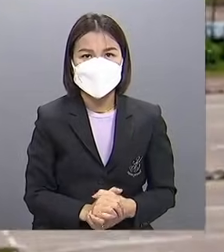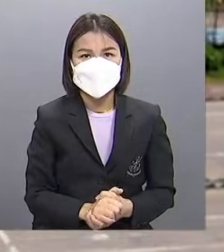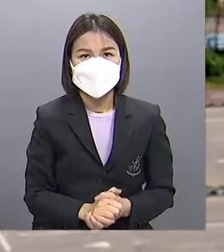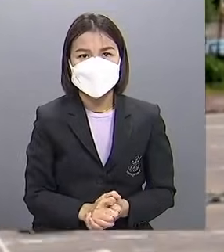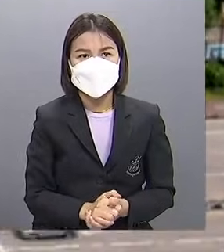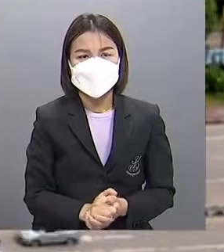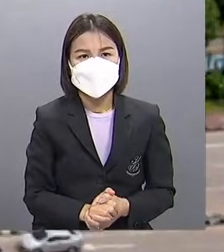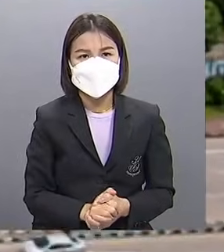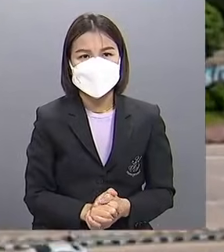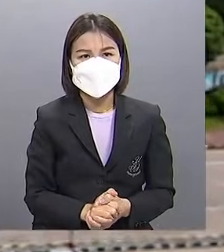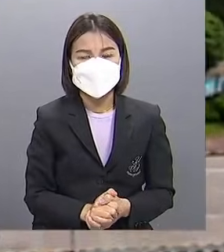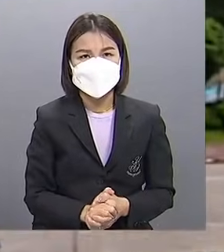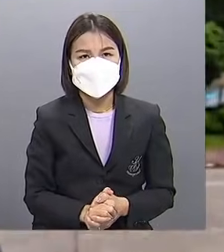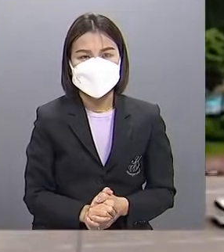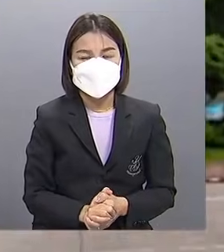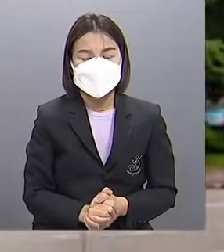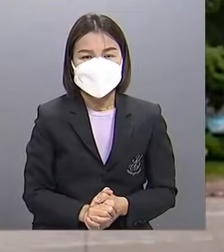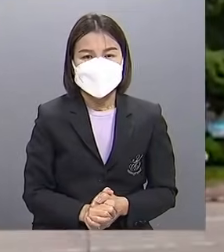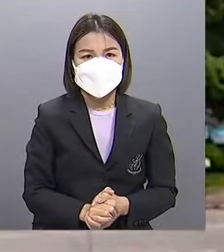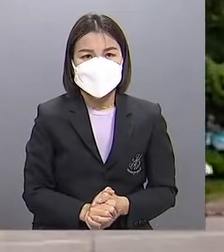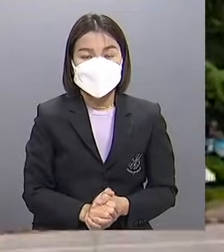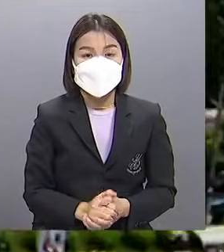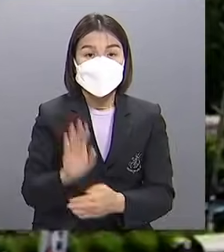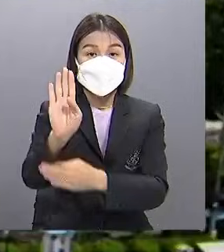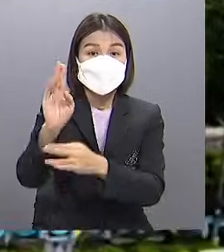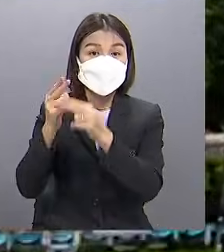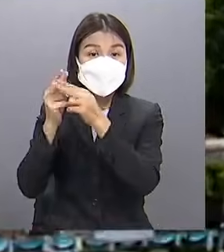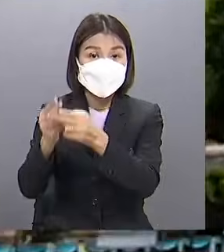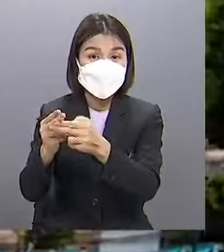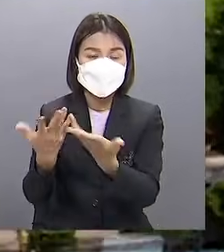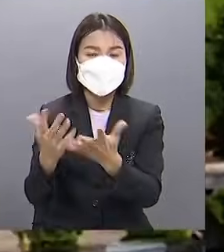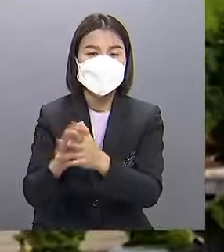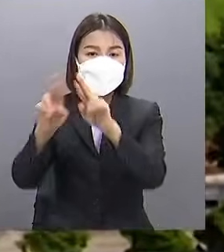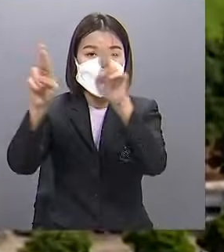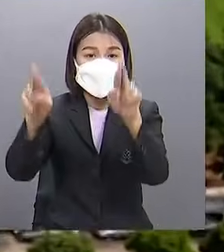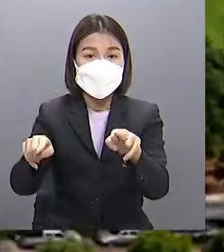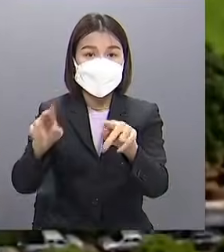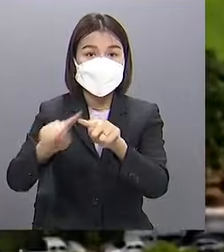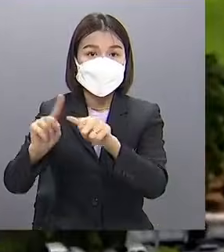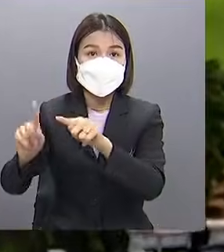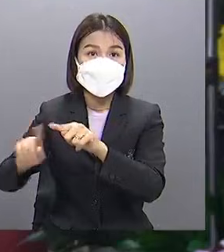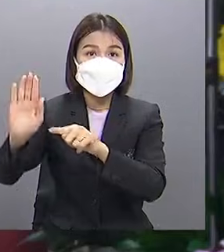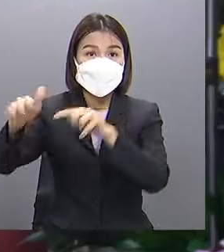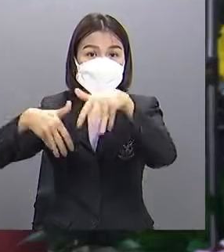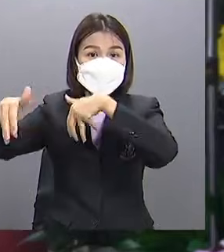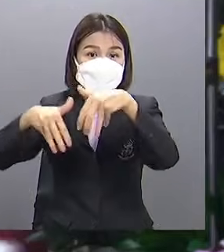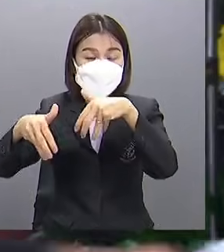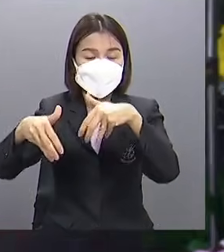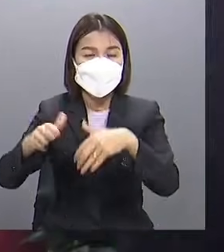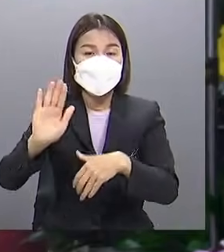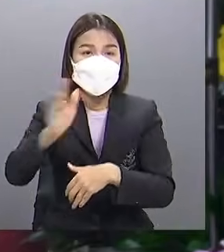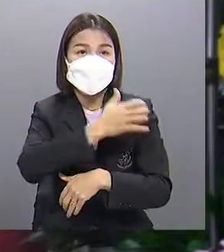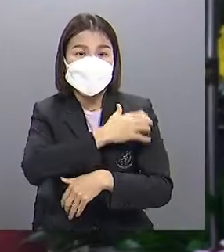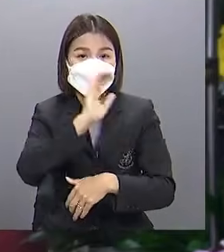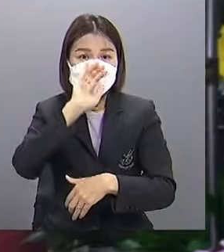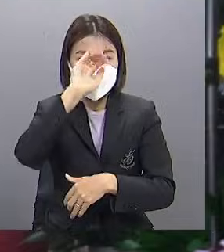นอกจากนี้ในส่วนของภาคเอกชนผู้ประกอบการร้านค้าในพื้นที่เทศบาลนครแม่สอดยังให้ความร่วม